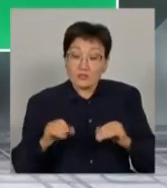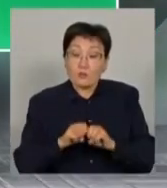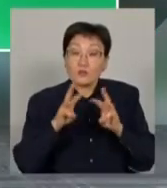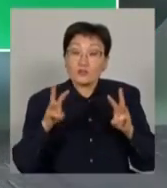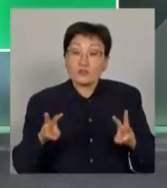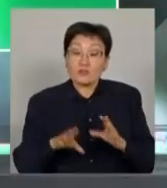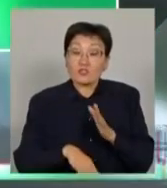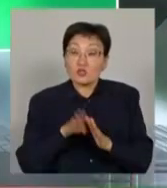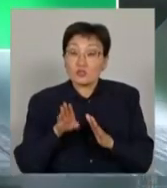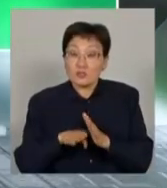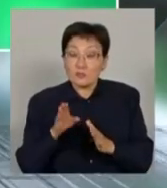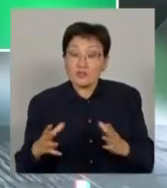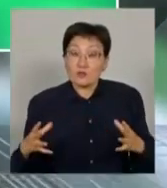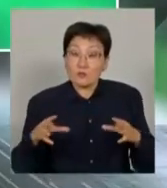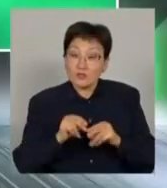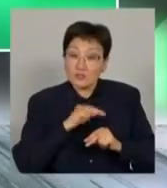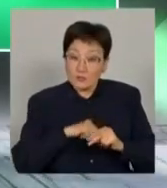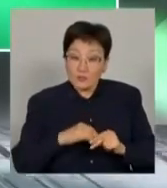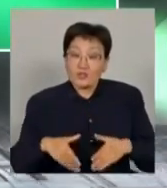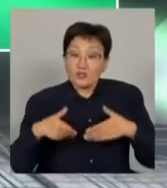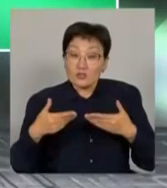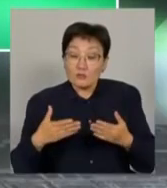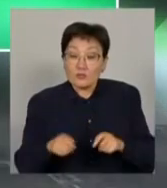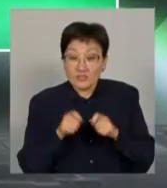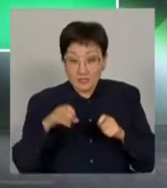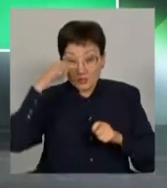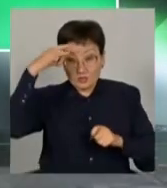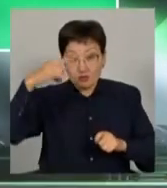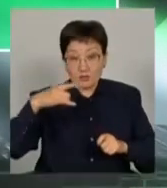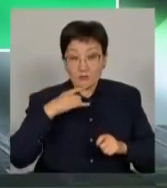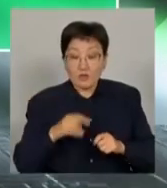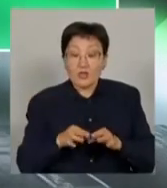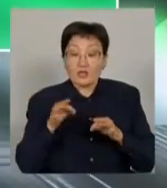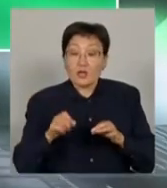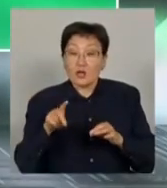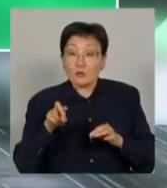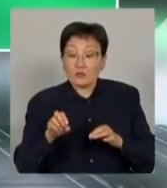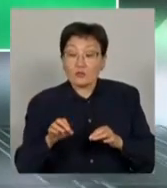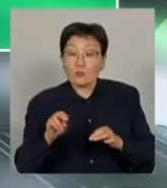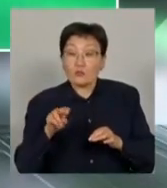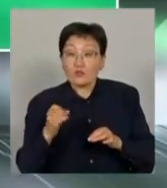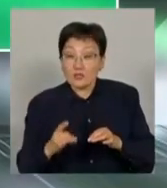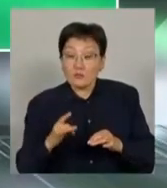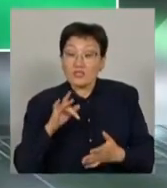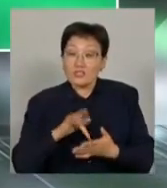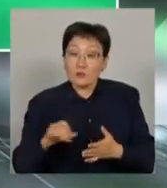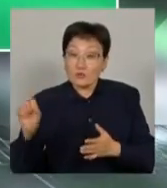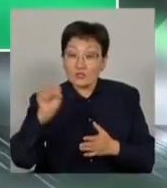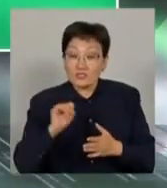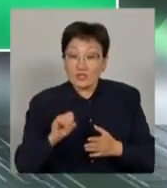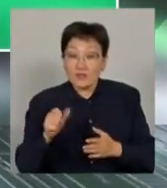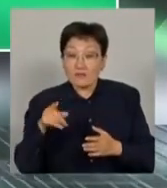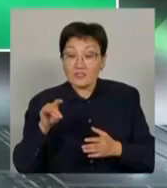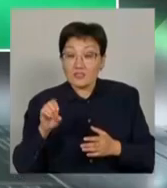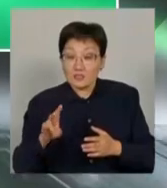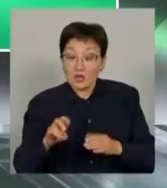обеспечения лучшей синергии поэтому мы инициируем создание в Казахстане регионального хаба подсур для Центральной Азии и